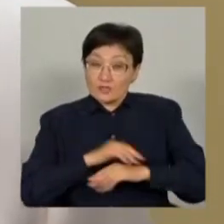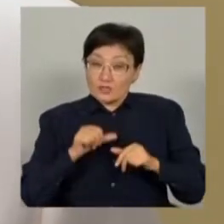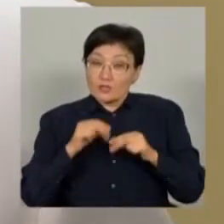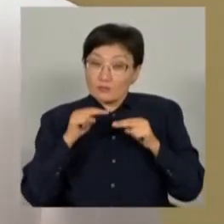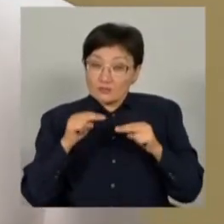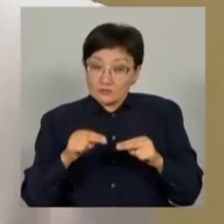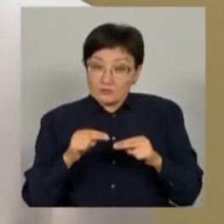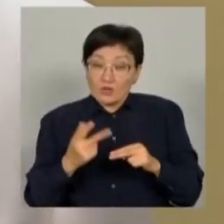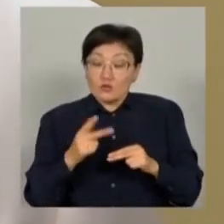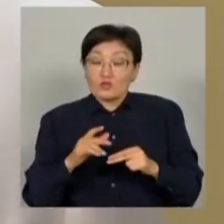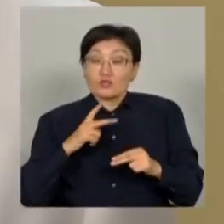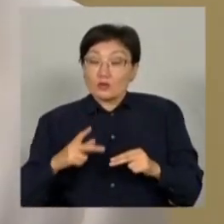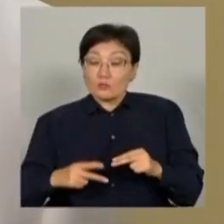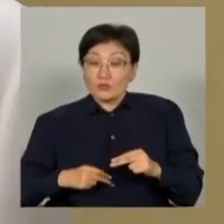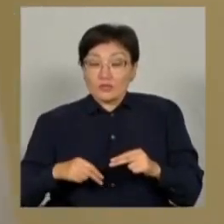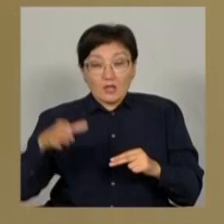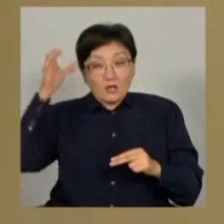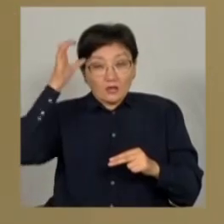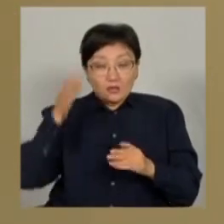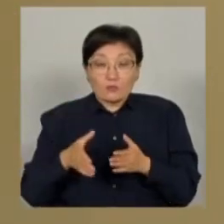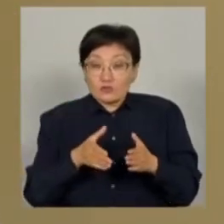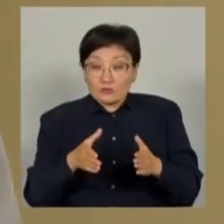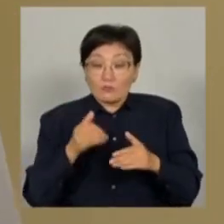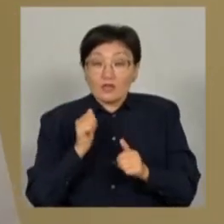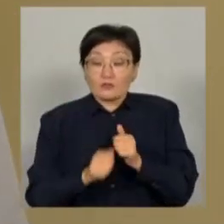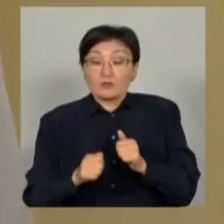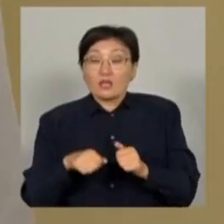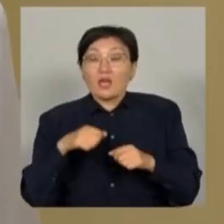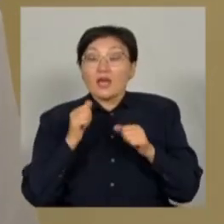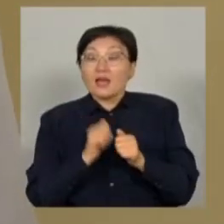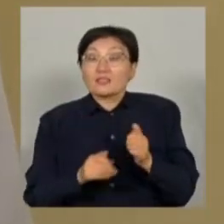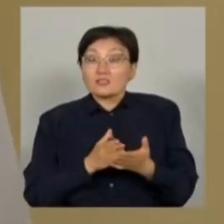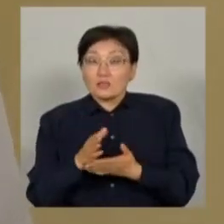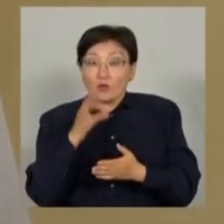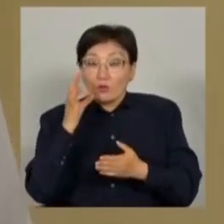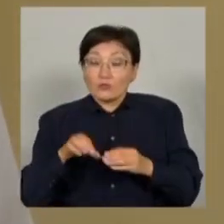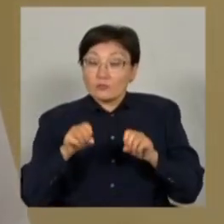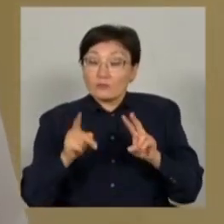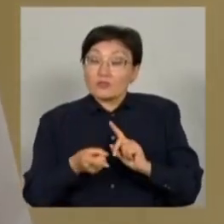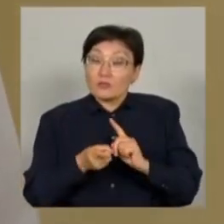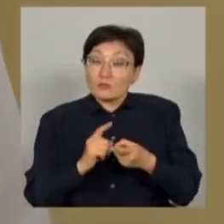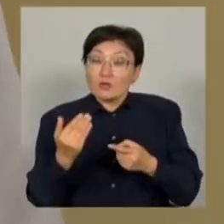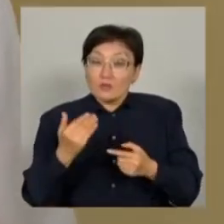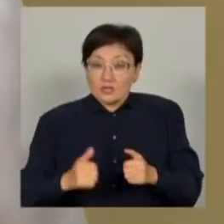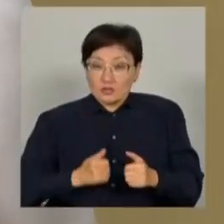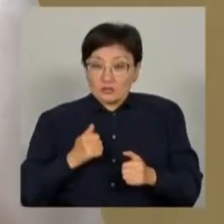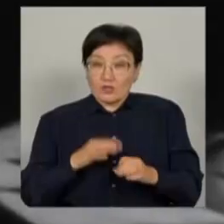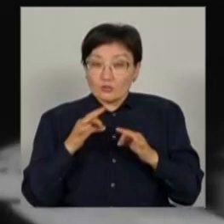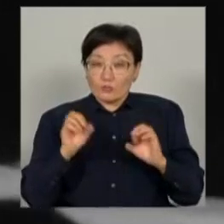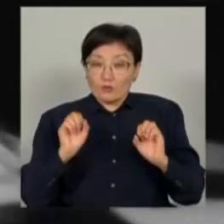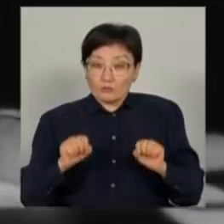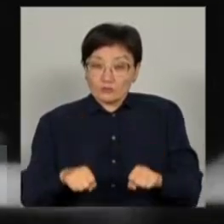беретін. Қазір үш қызы да білім мен ғылым жолын қуды. Әрқайсымыз әр саланың білікті маманына айналдық. Мен оны мақтанышпен айта